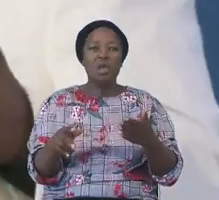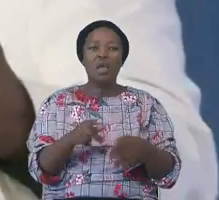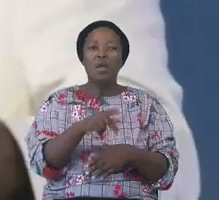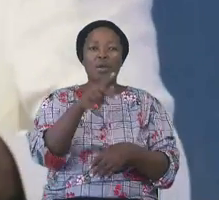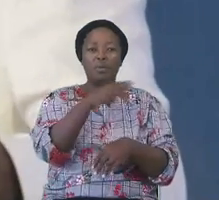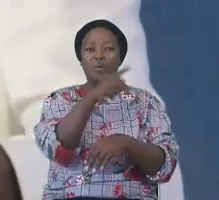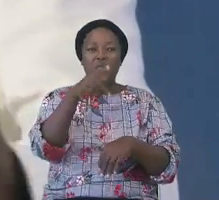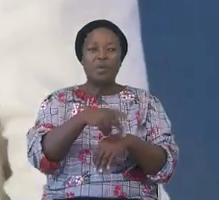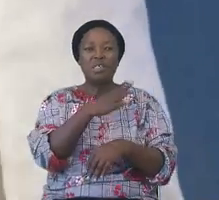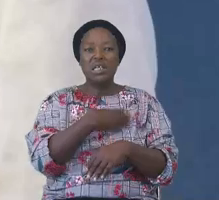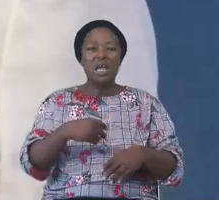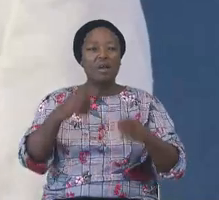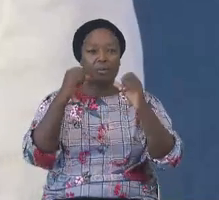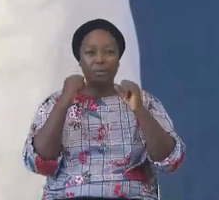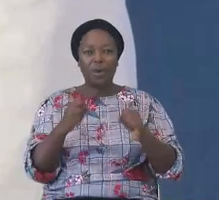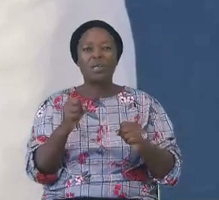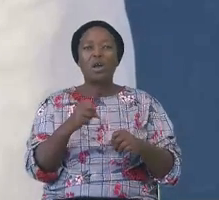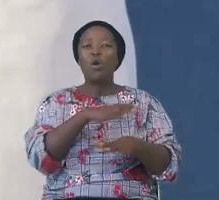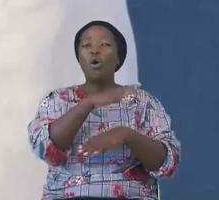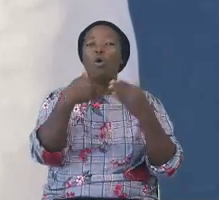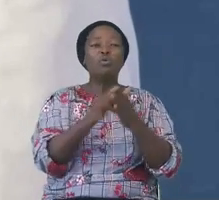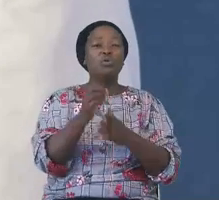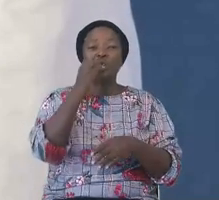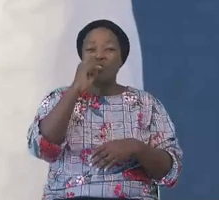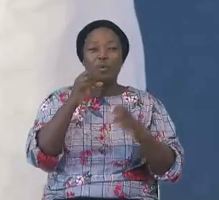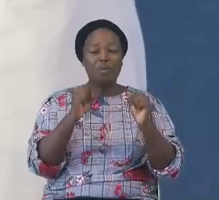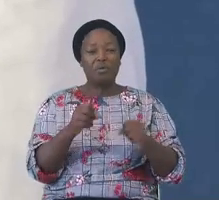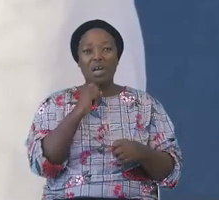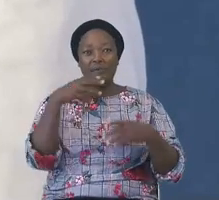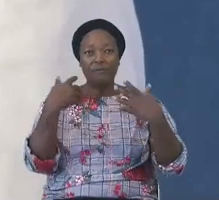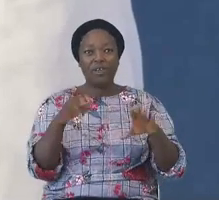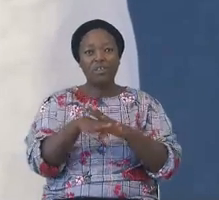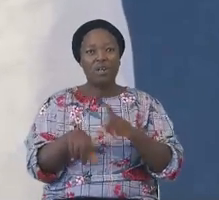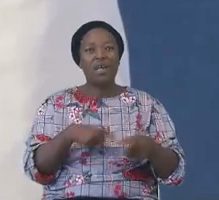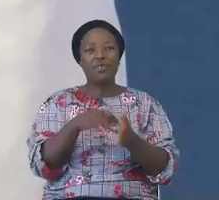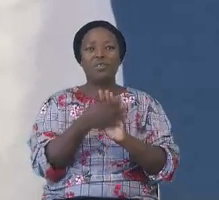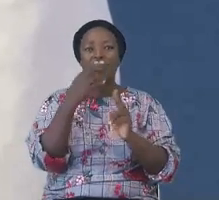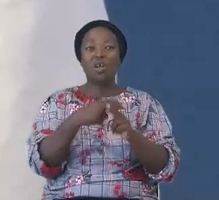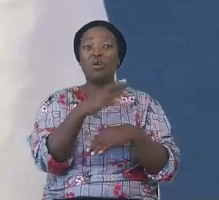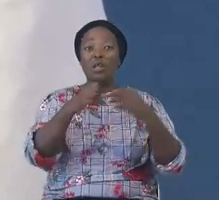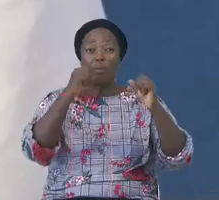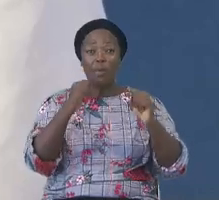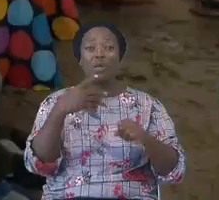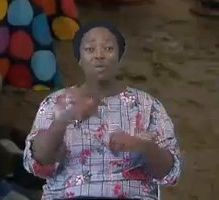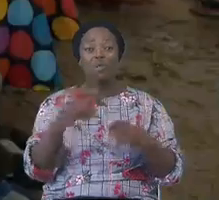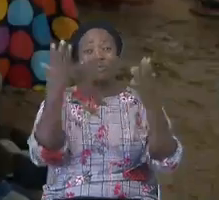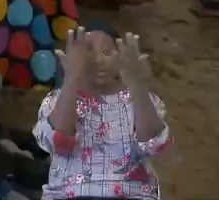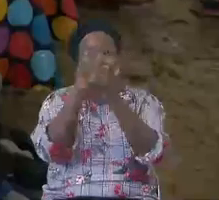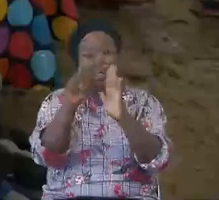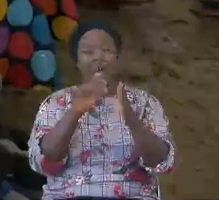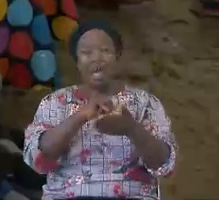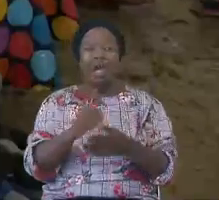il a dépouillé les dominations et les autorités. Toutes les dominations